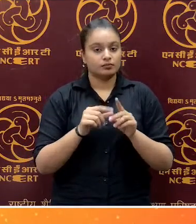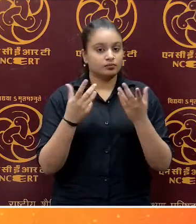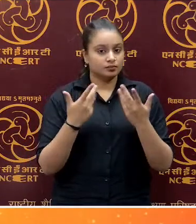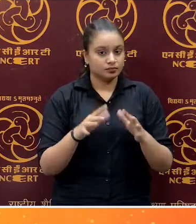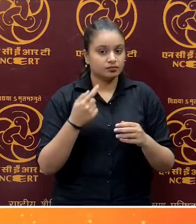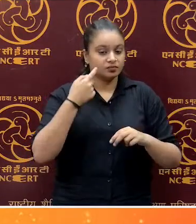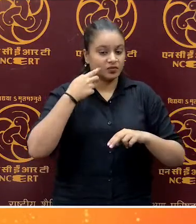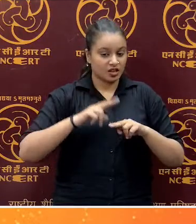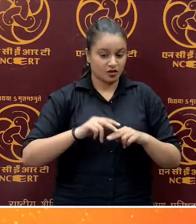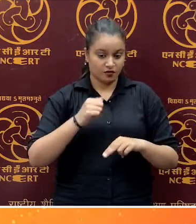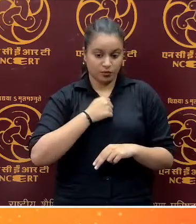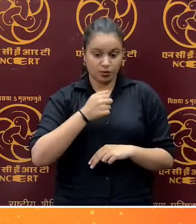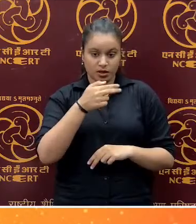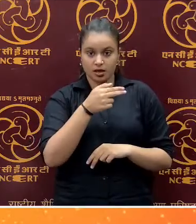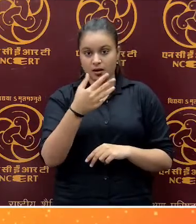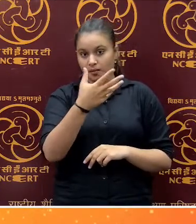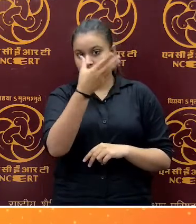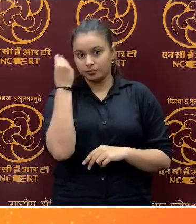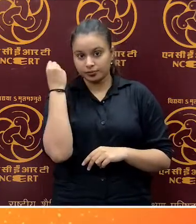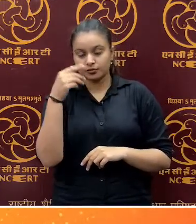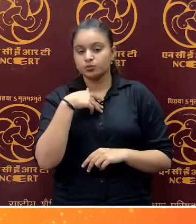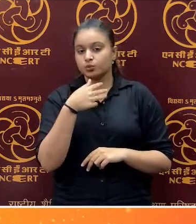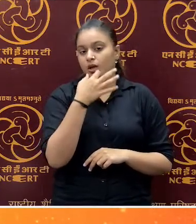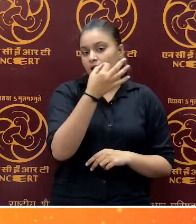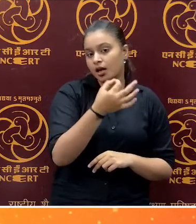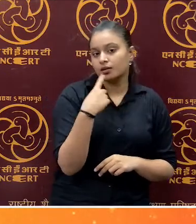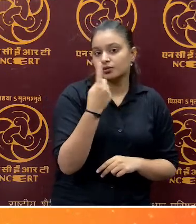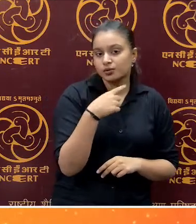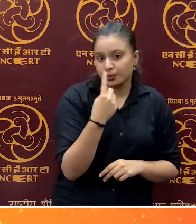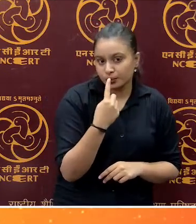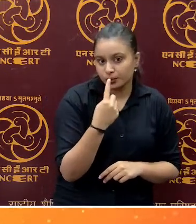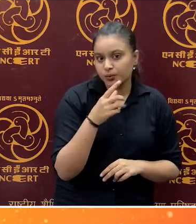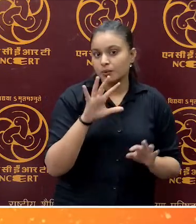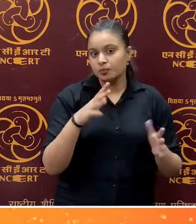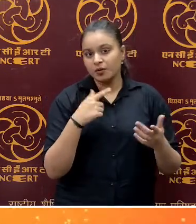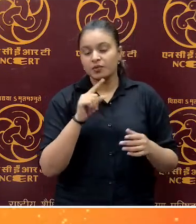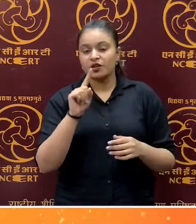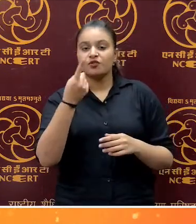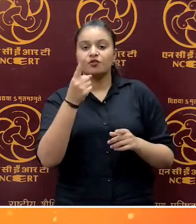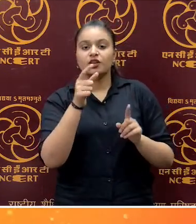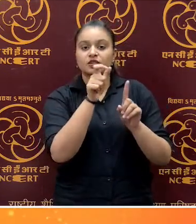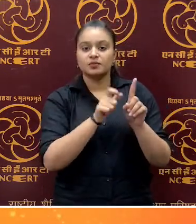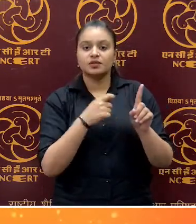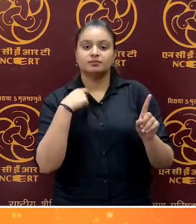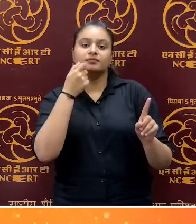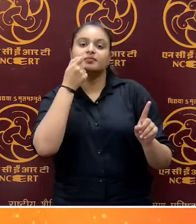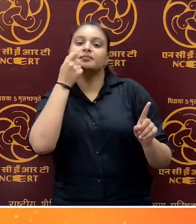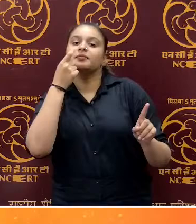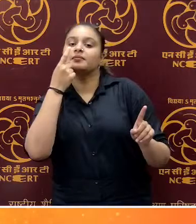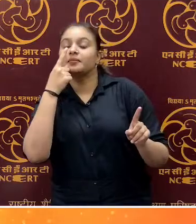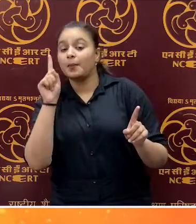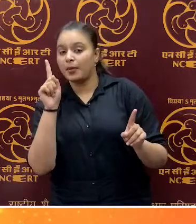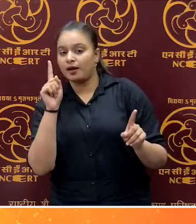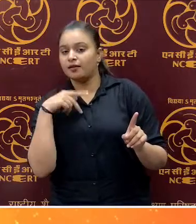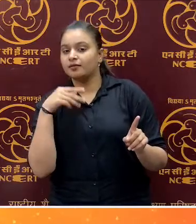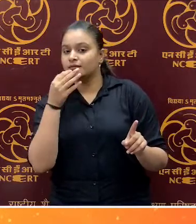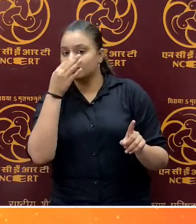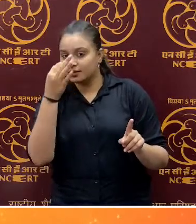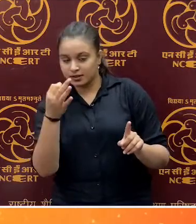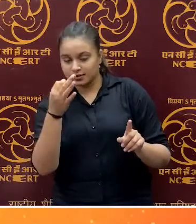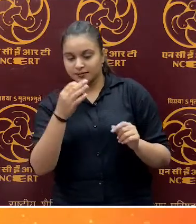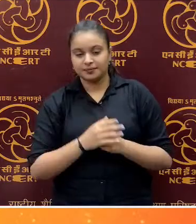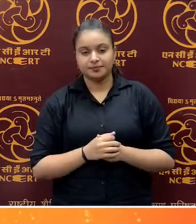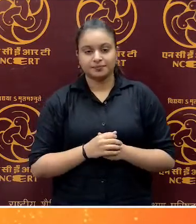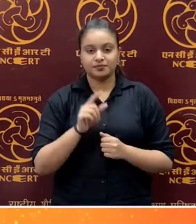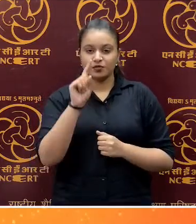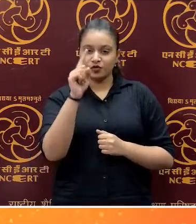you forget your name, whom would you ask? You mean the first person? Yes. Let me go to my mom. Yes. Yes, हमारी mother हमारी